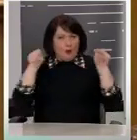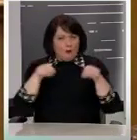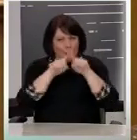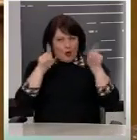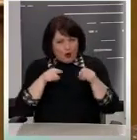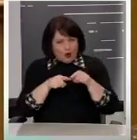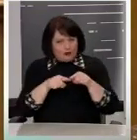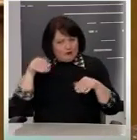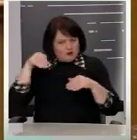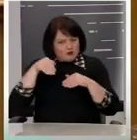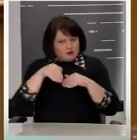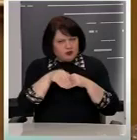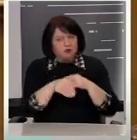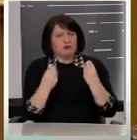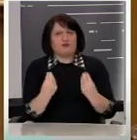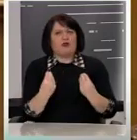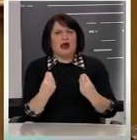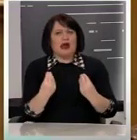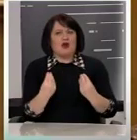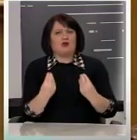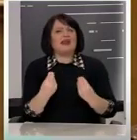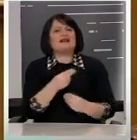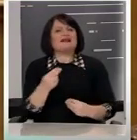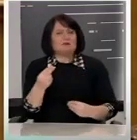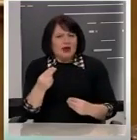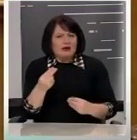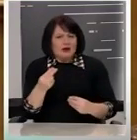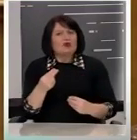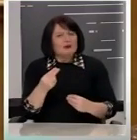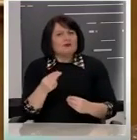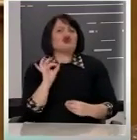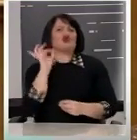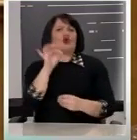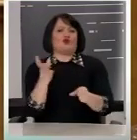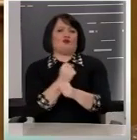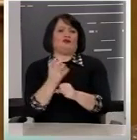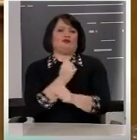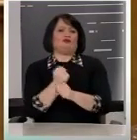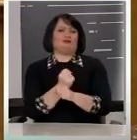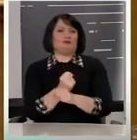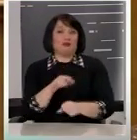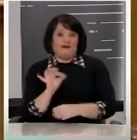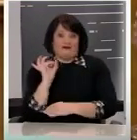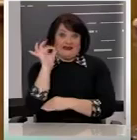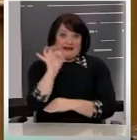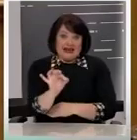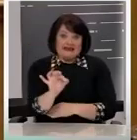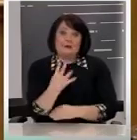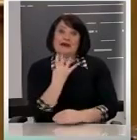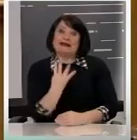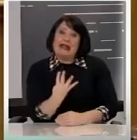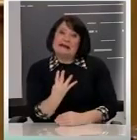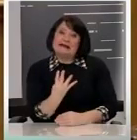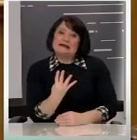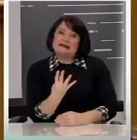ομολόγων πέφτουν, όλοι κάνουν λόγο για ράλι αποδόσεων και τώρα έχουμε φτάσει σήμερα λίγο κάτω από το 4,